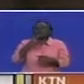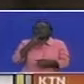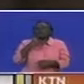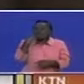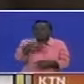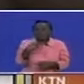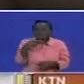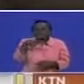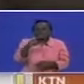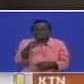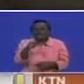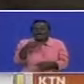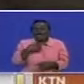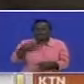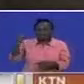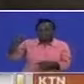who have prepared thesis.